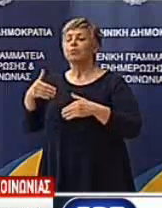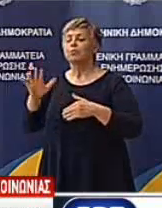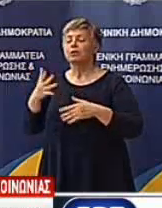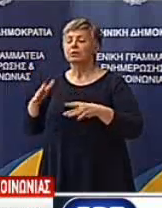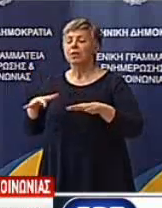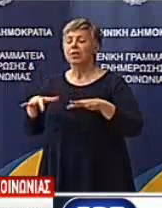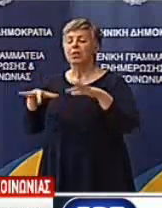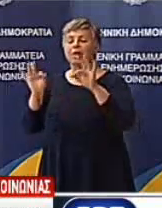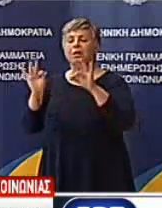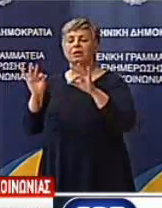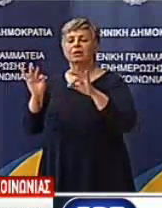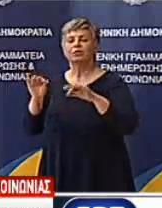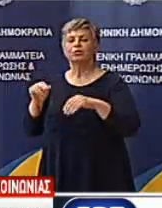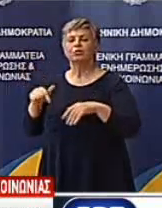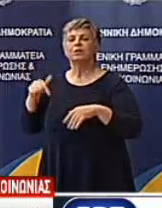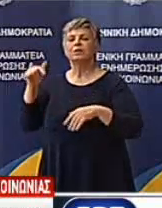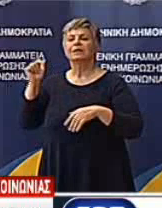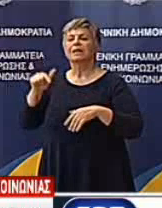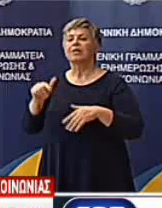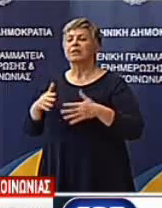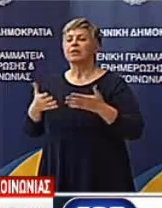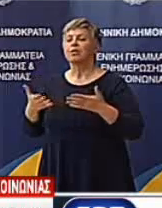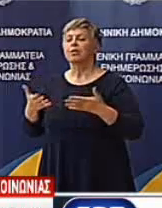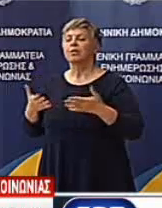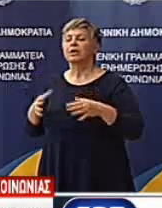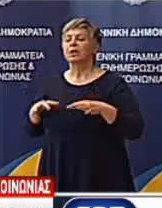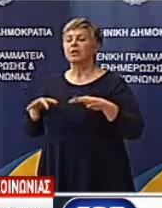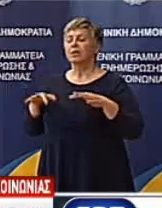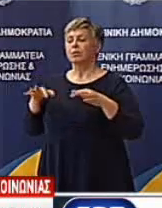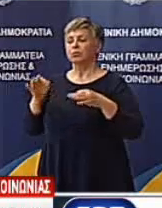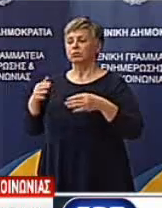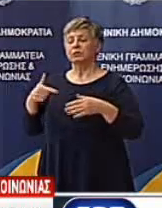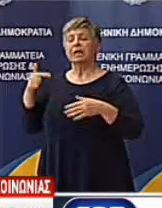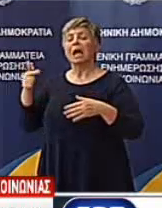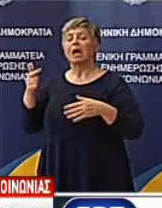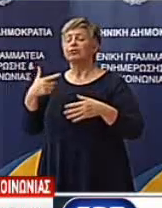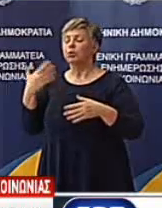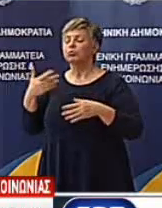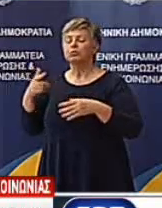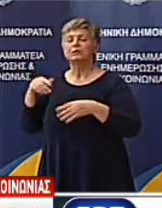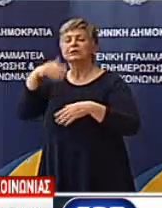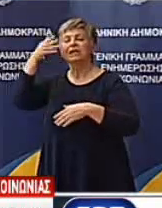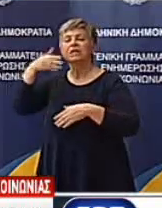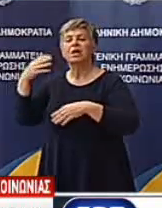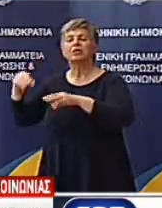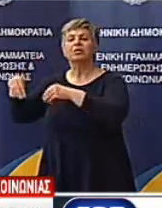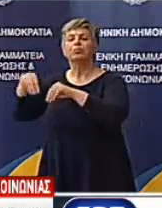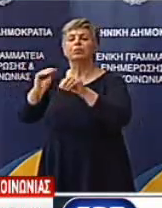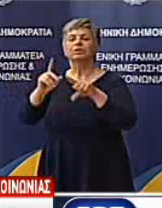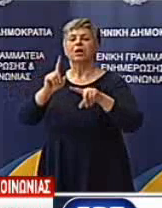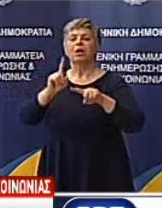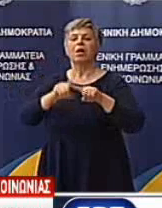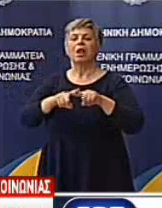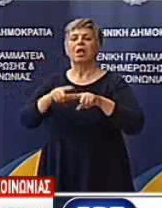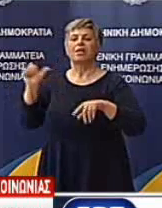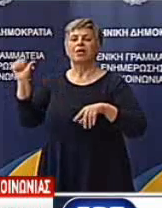επανέναρξη των προμήθειων του πετρελαίου, προμήθεια του πετρελαίου στην Ελλάδα. Είτε ακόμα δεν...